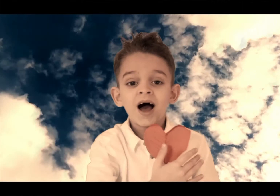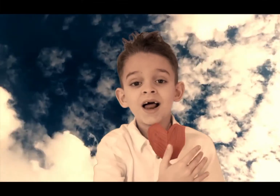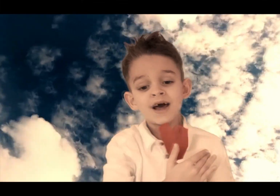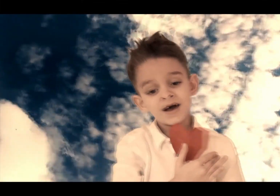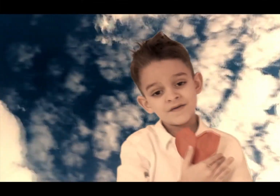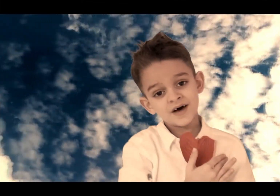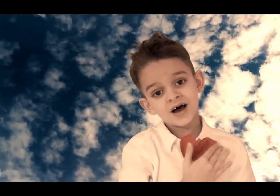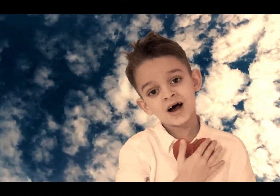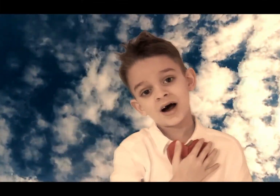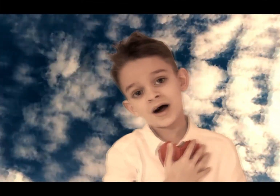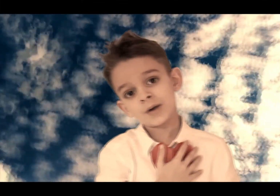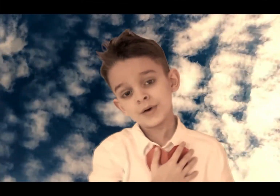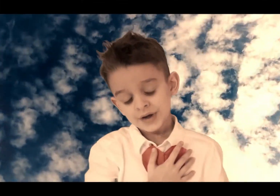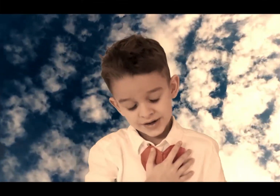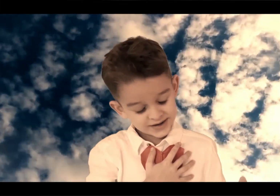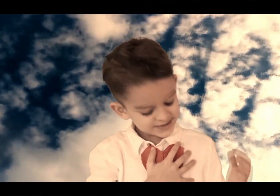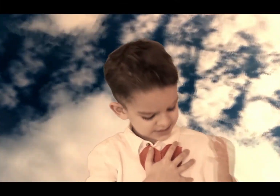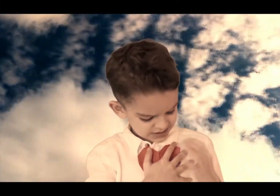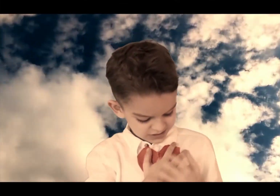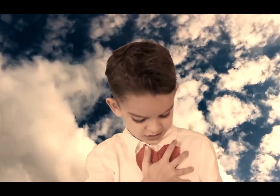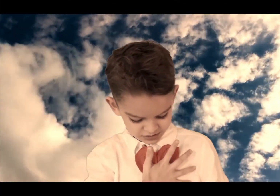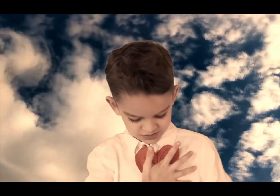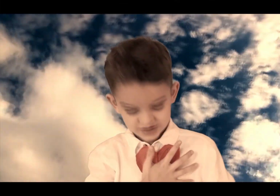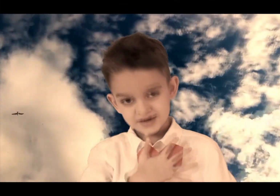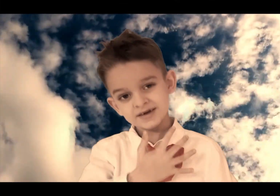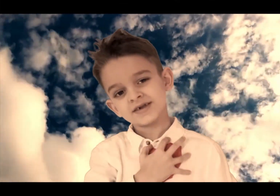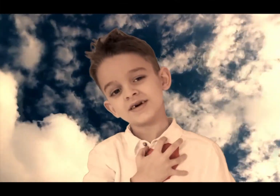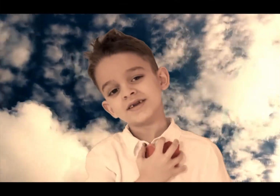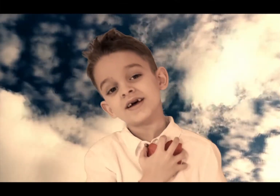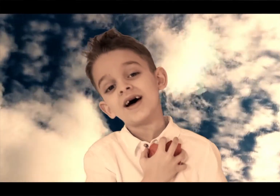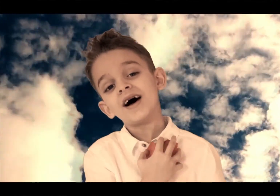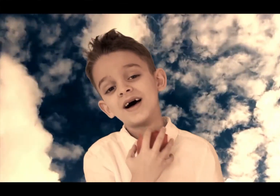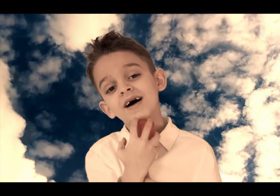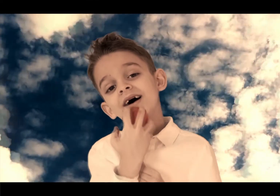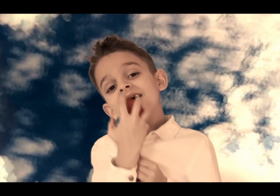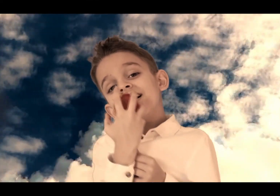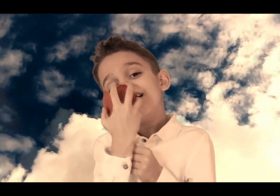Hvala vam iskreno in srca.